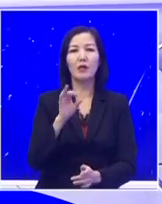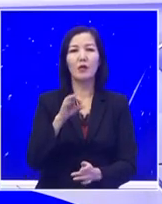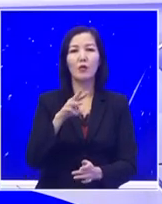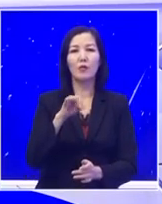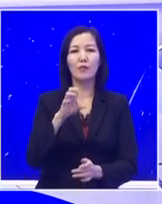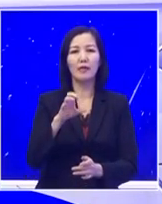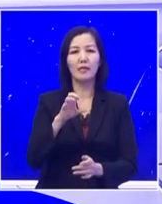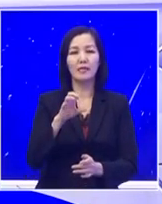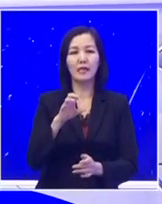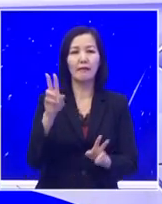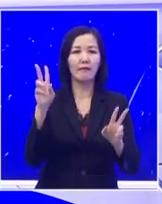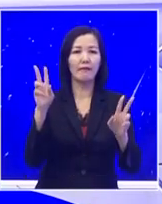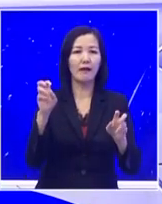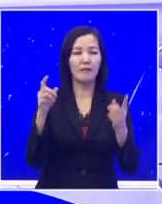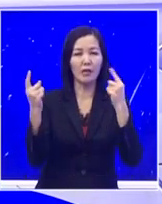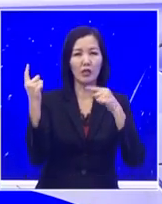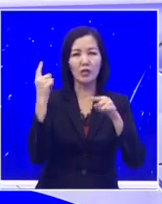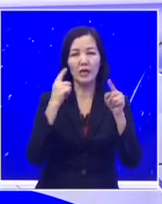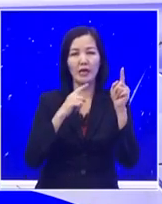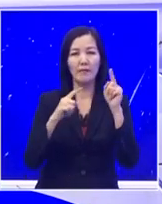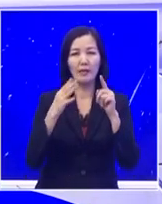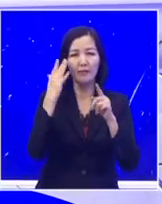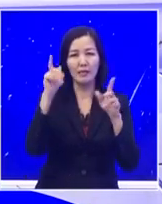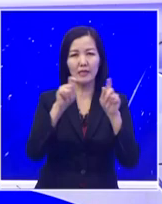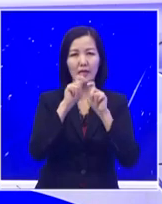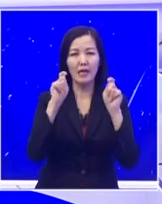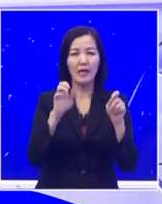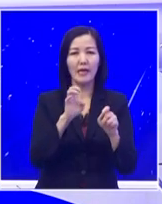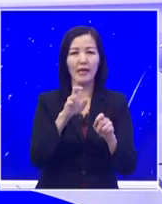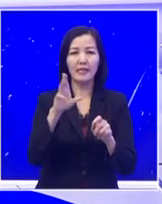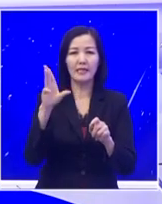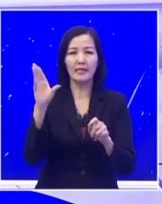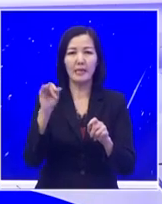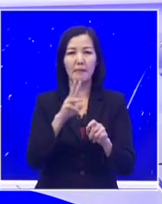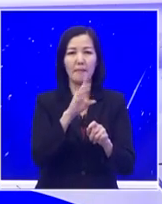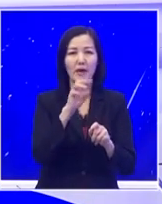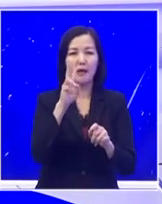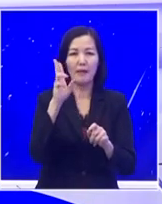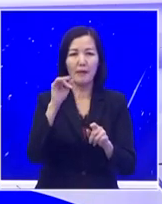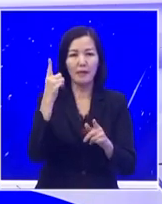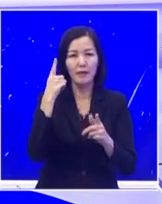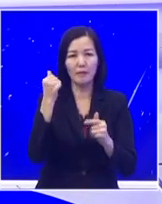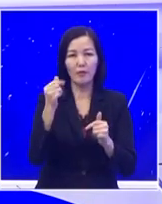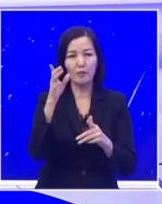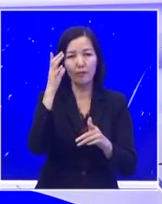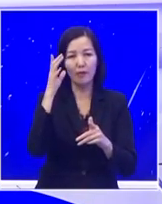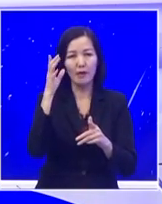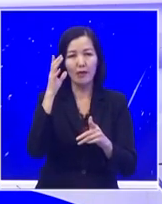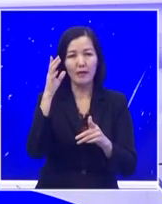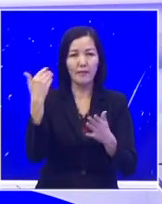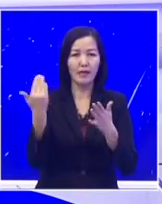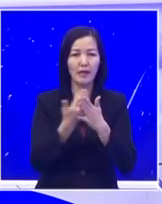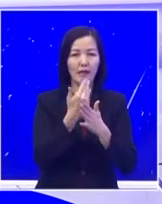Комик жанрындағы әдеби шығарманың мәнін ашу, эссе құрау, мақал мәтел ертегіні көптеп білу. Бұл білім инновация